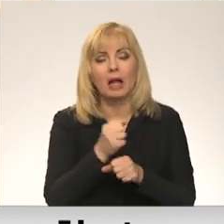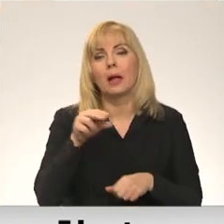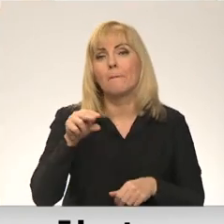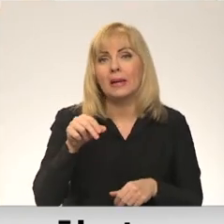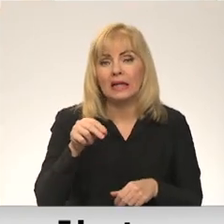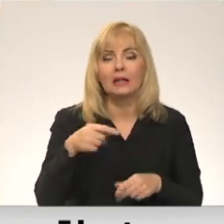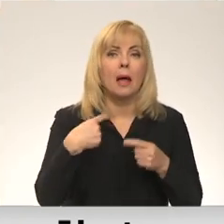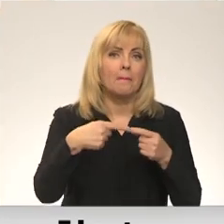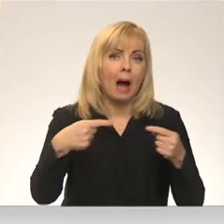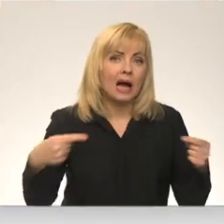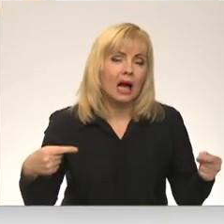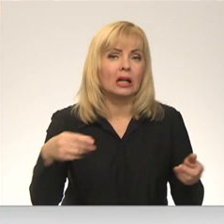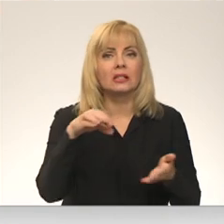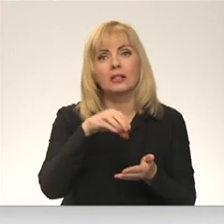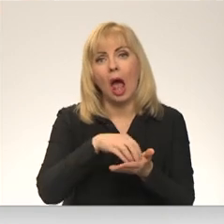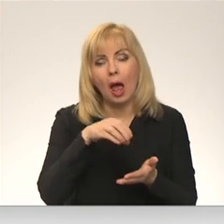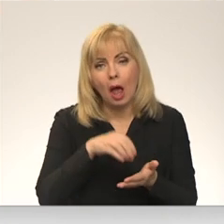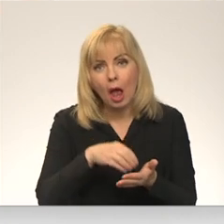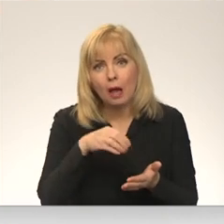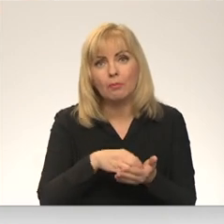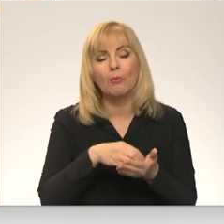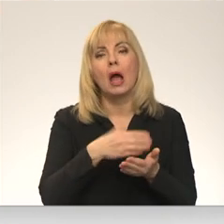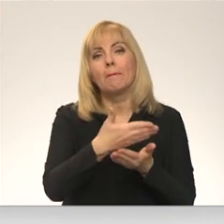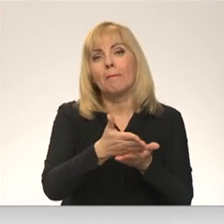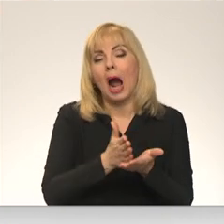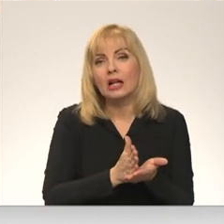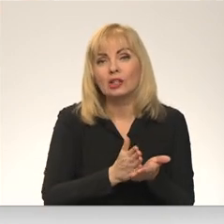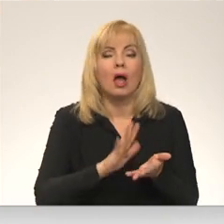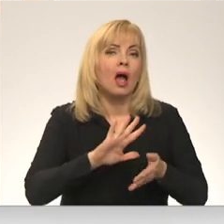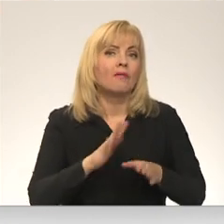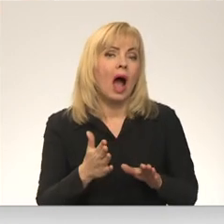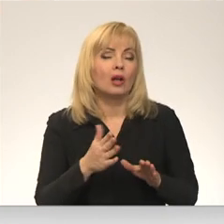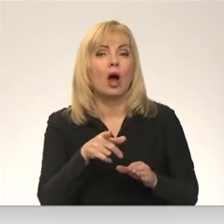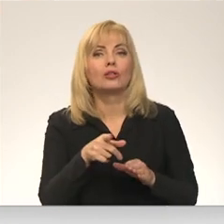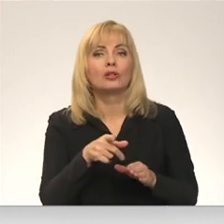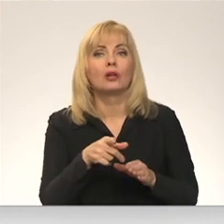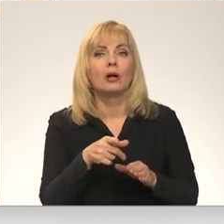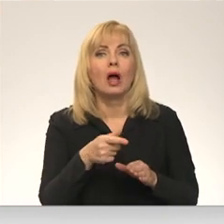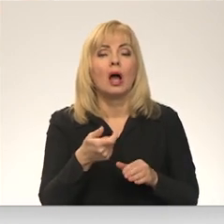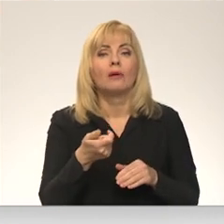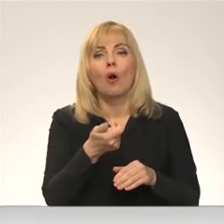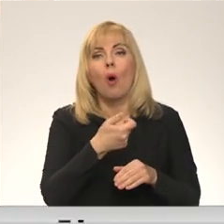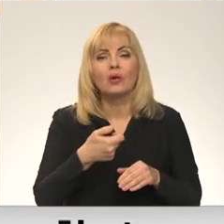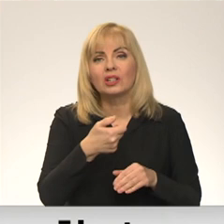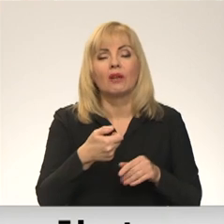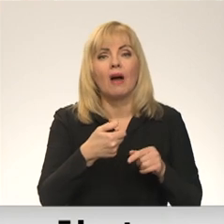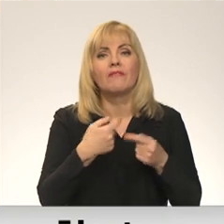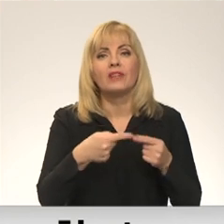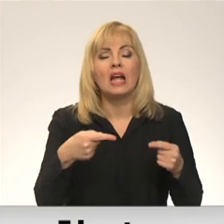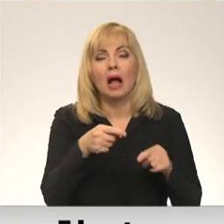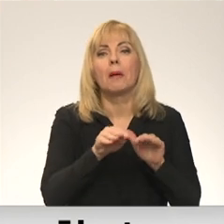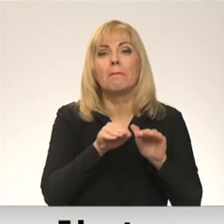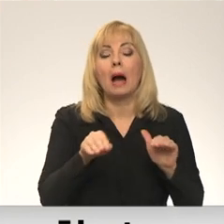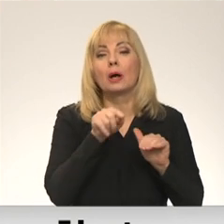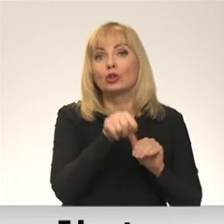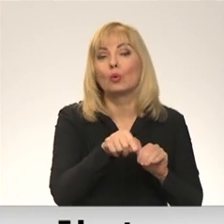kas ir makaroni, tur cepumi un attiecīgi tur maize, vai kaut kādas karamelas, kur ir konzervējušas vielas. Tas ir tas pamats, ar ko